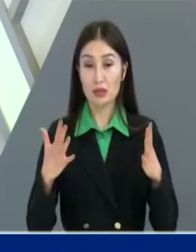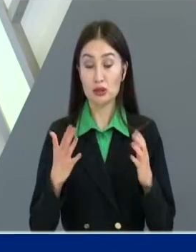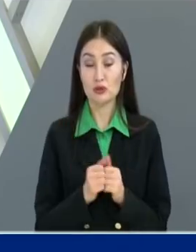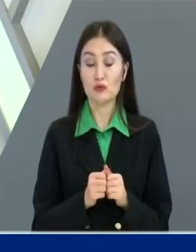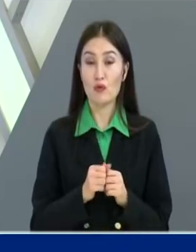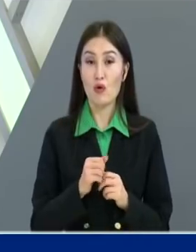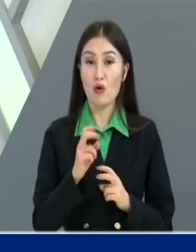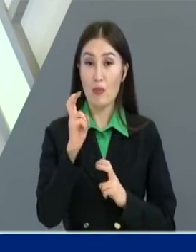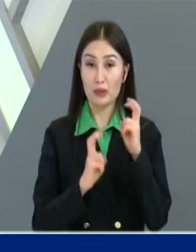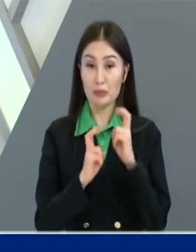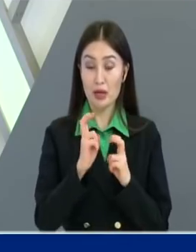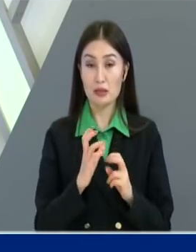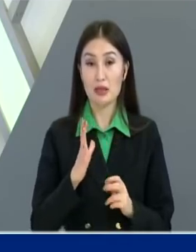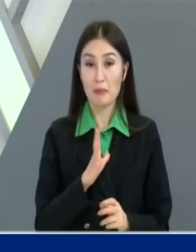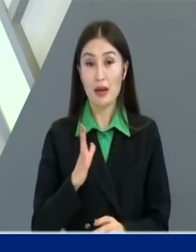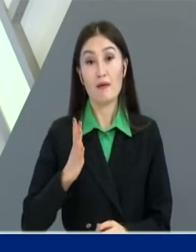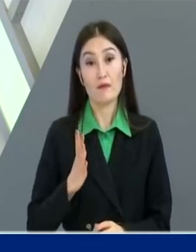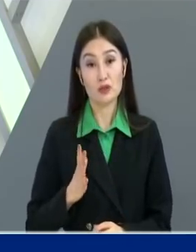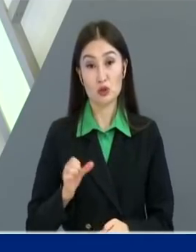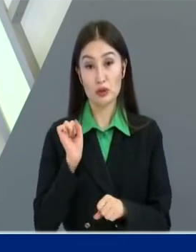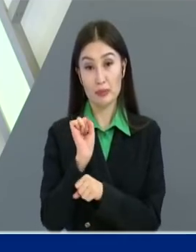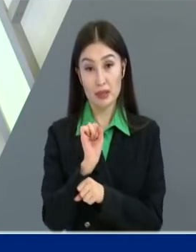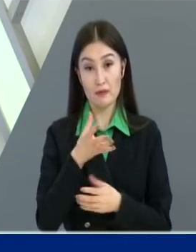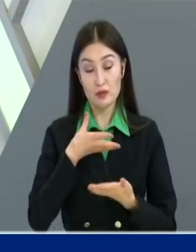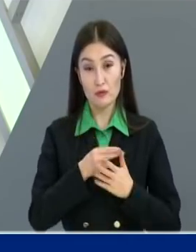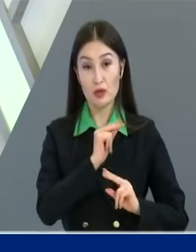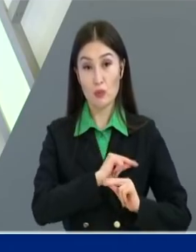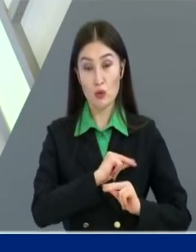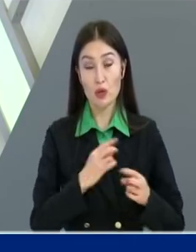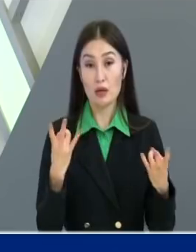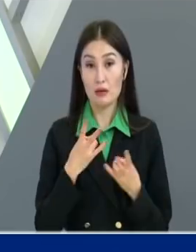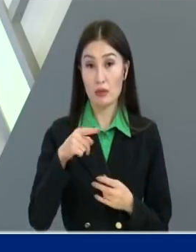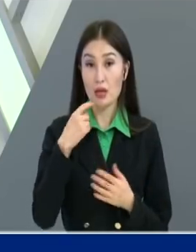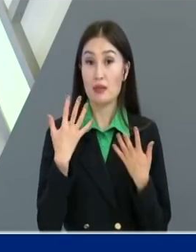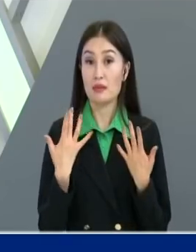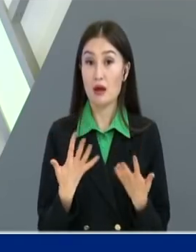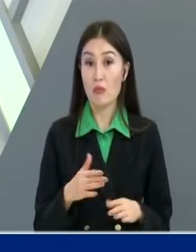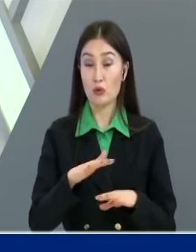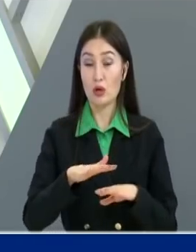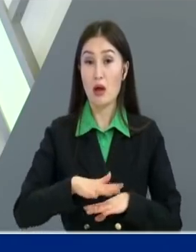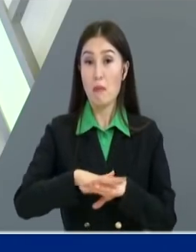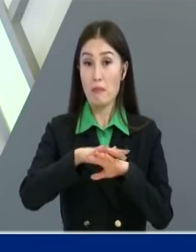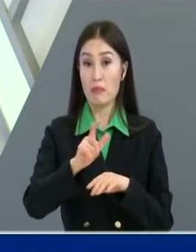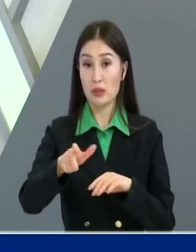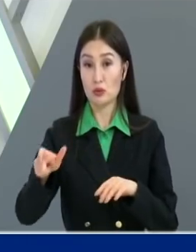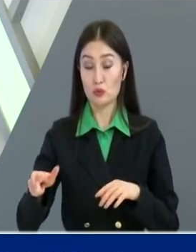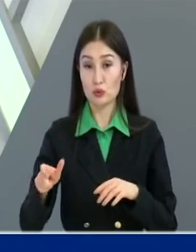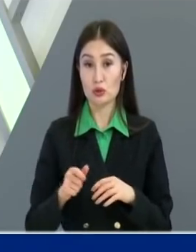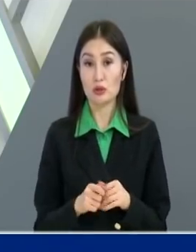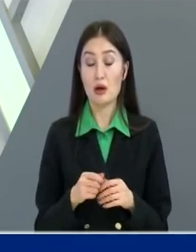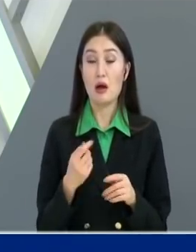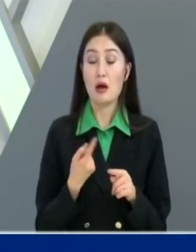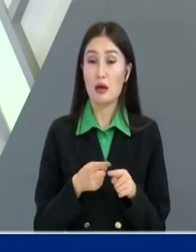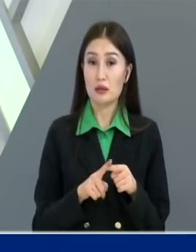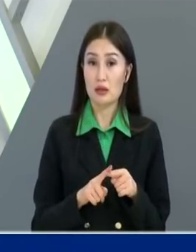вынуждено приостановить свою деятельность. И здесь необходимо отметить, что требования митингующих во многих случаях достаточно